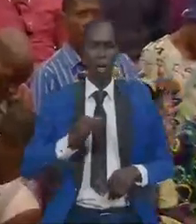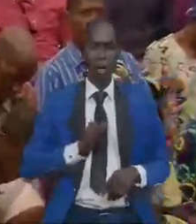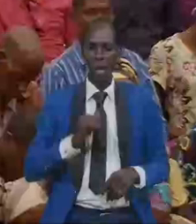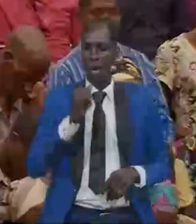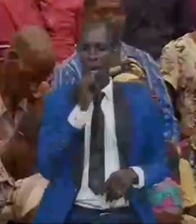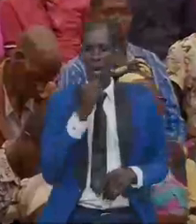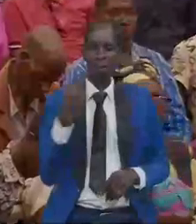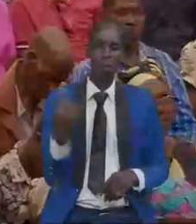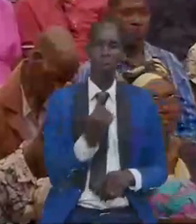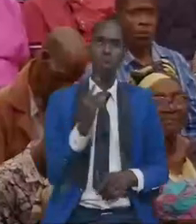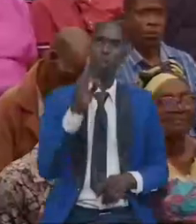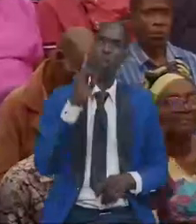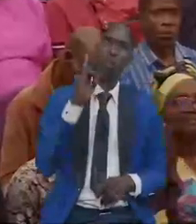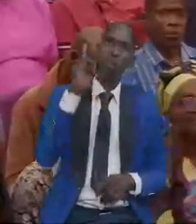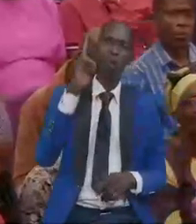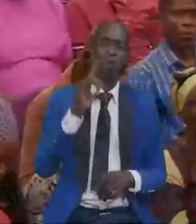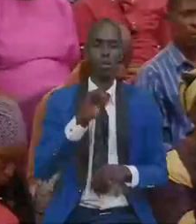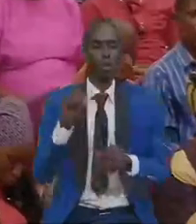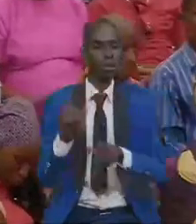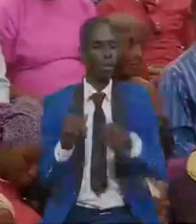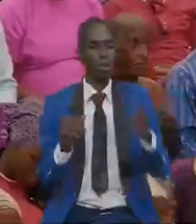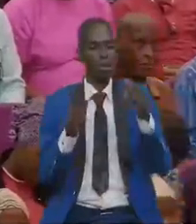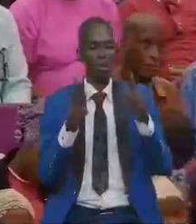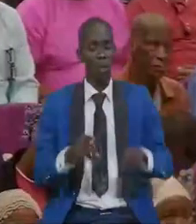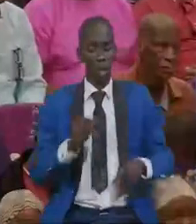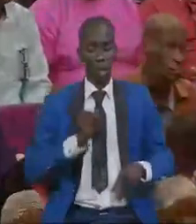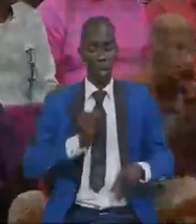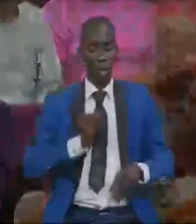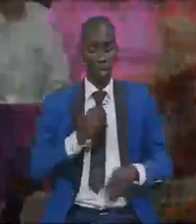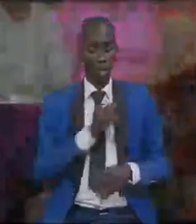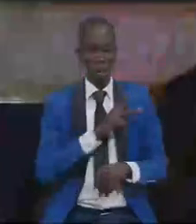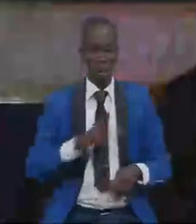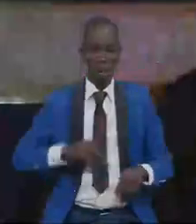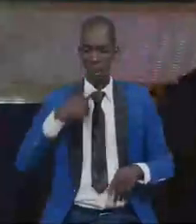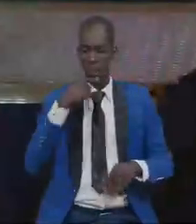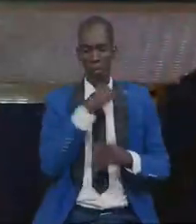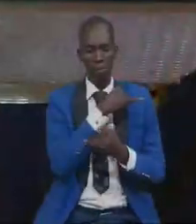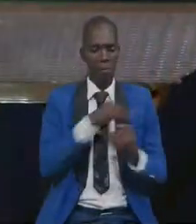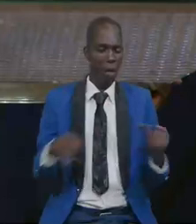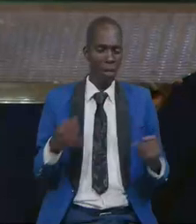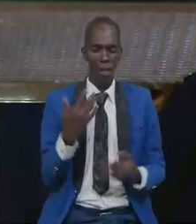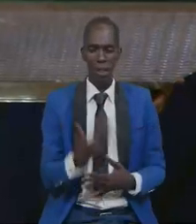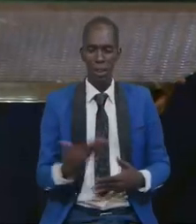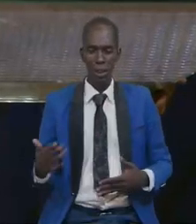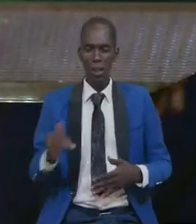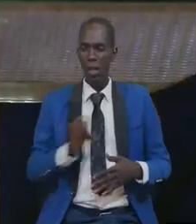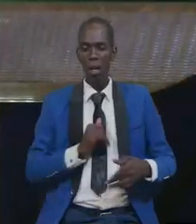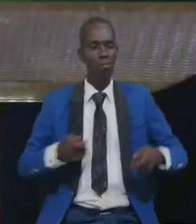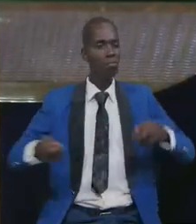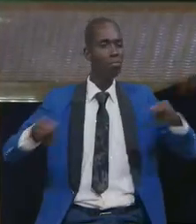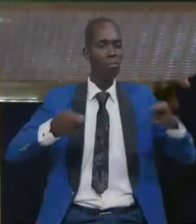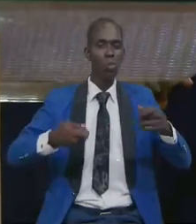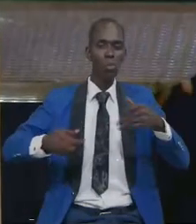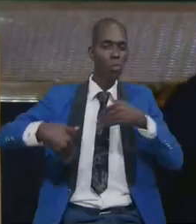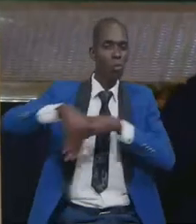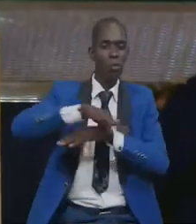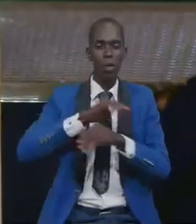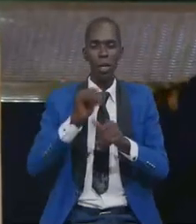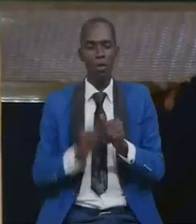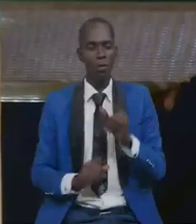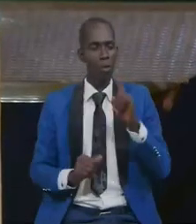la décision finale. Et si je dis ce que je dois dire, c'est que c'est final. Je règne sur toutes les vies et sur tout le